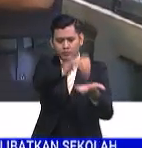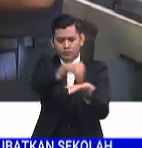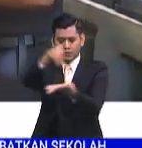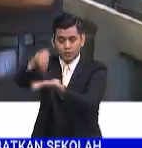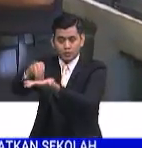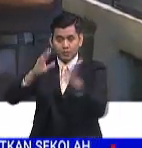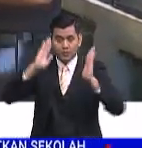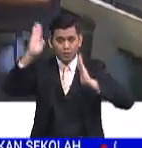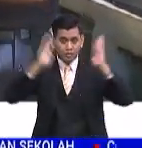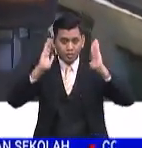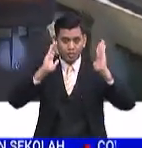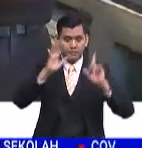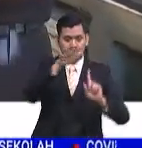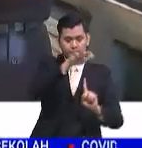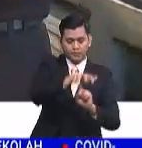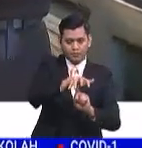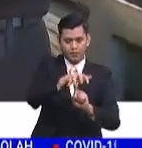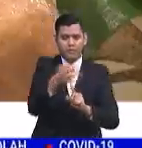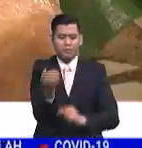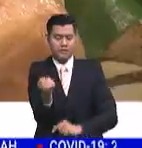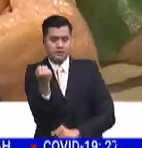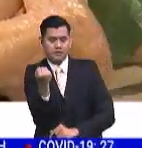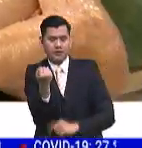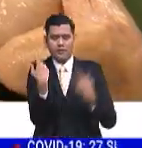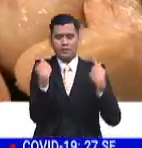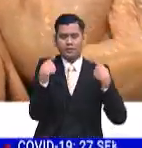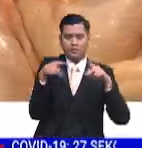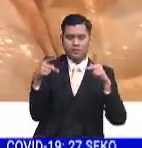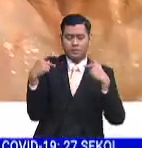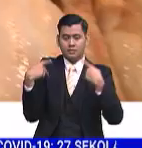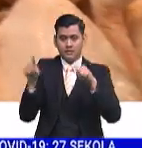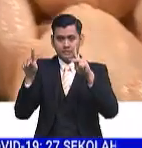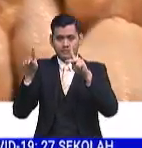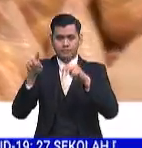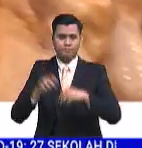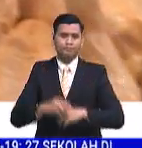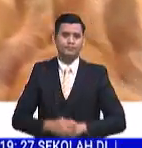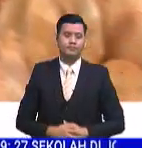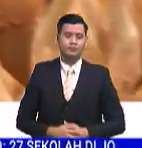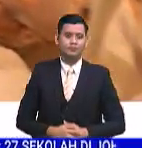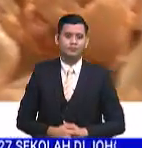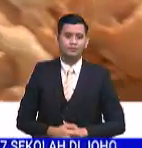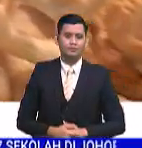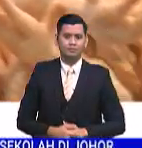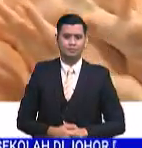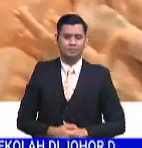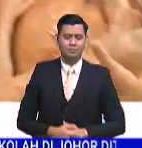pasar raya, pasar basah, kedai runcit dan premis-premis pemborong.